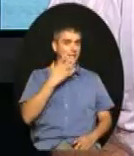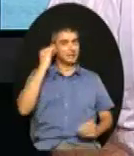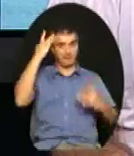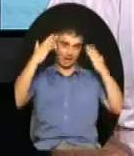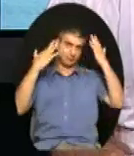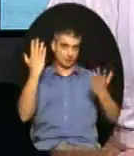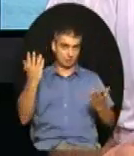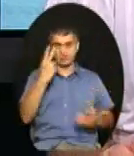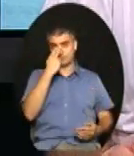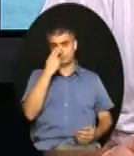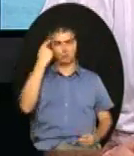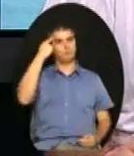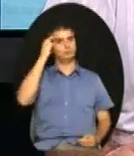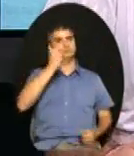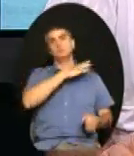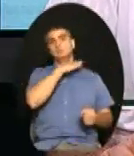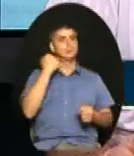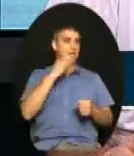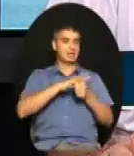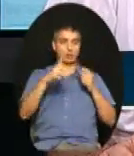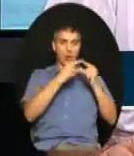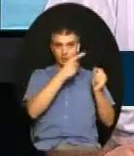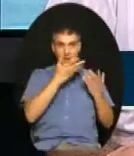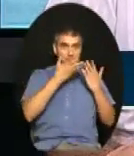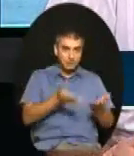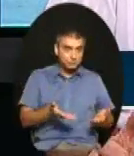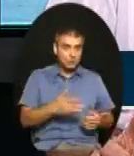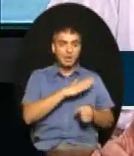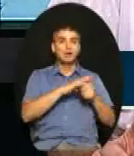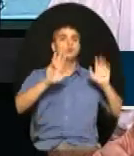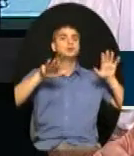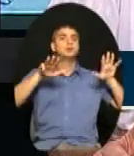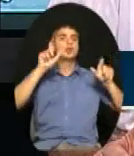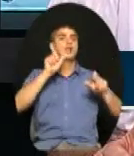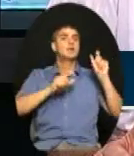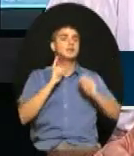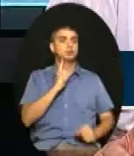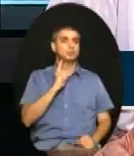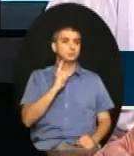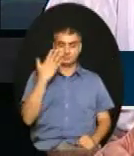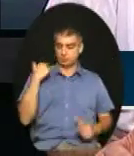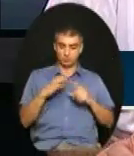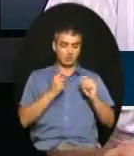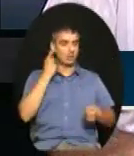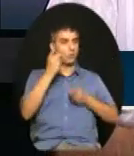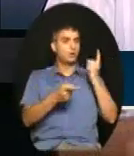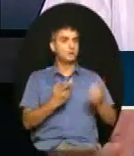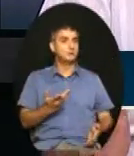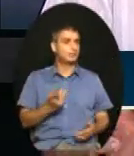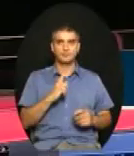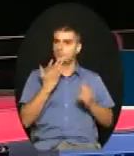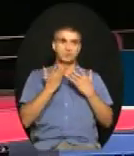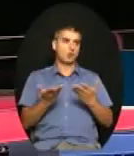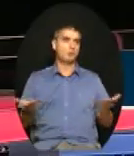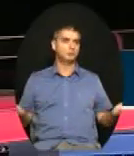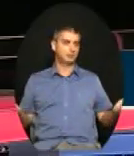בהזיות. הם ניסו, חשבו שאם יהרגו בעזה זה יעזור, הרגו 9,000 איש, מאז שהתחילו לראות קסאמים, וזה לא